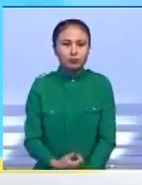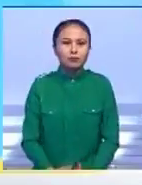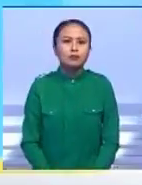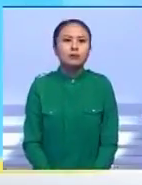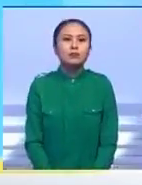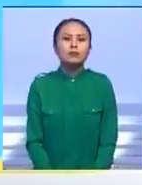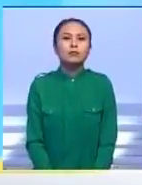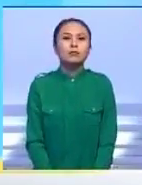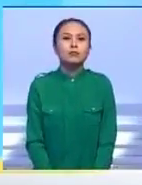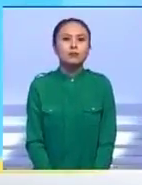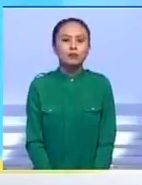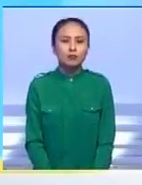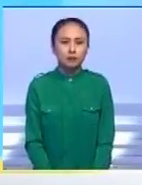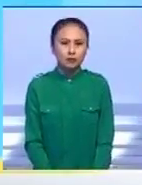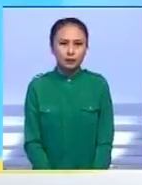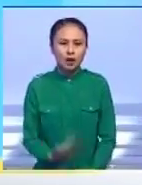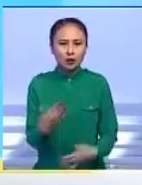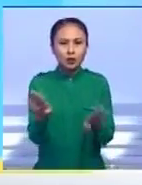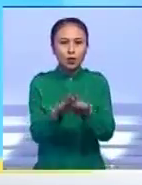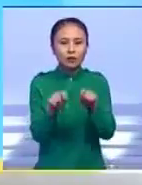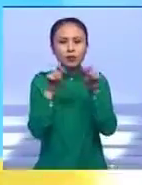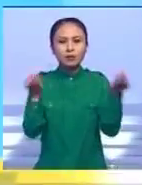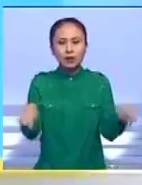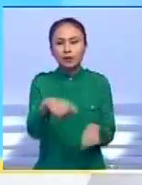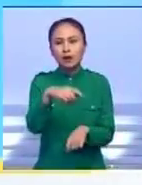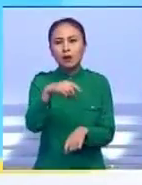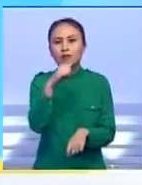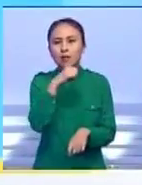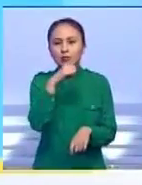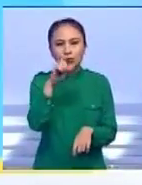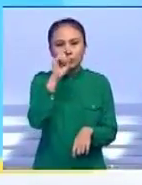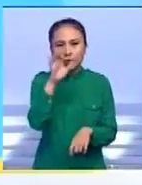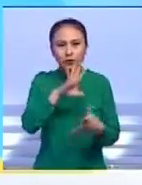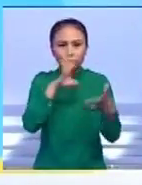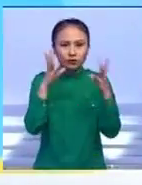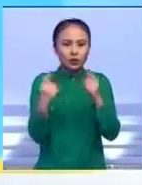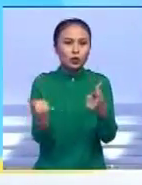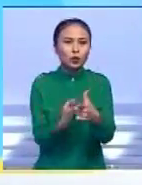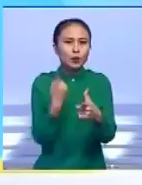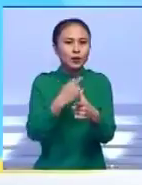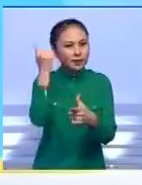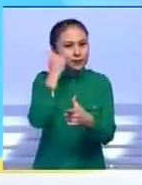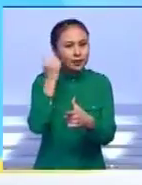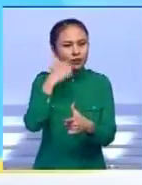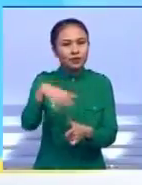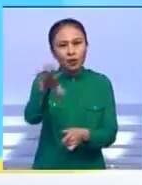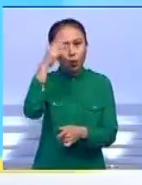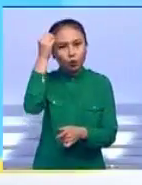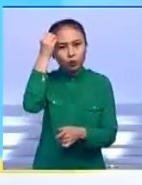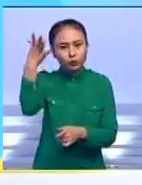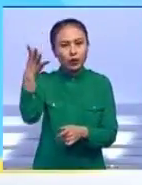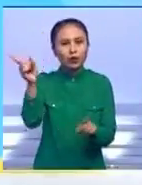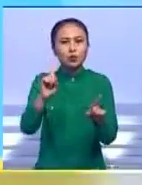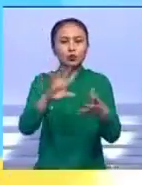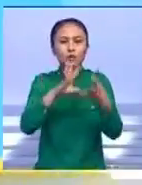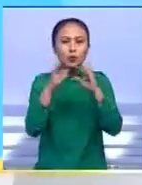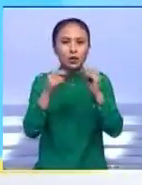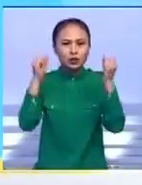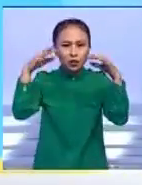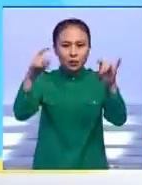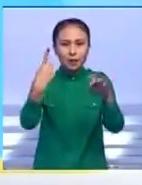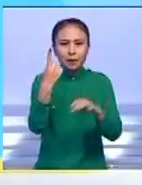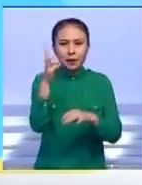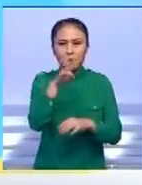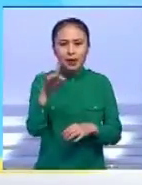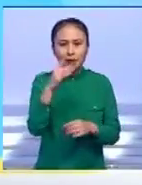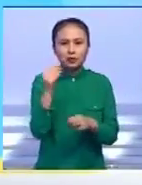уже в тестовом режиме несколько таких. Сынақ сәтті өтті. Енді биыл Ақтаудағы барлық ескі шамдарды ақылды шамдарға ауыстырамыз. 1 миллиард